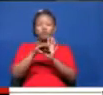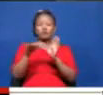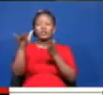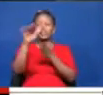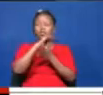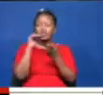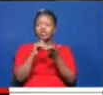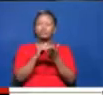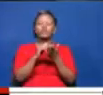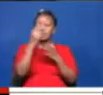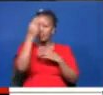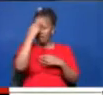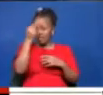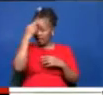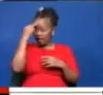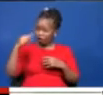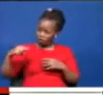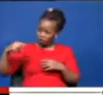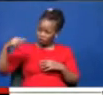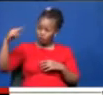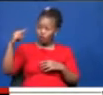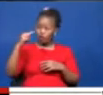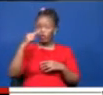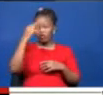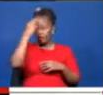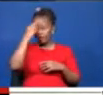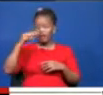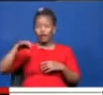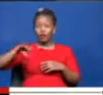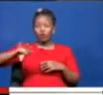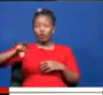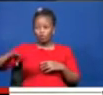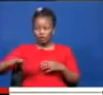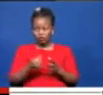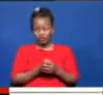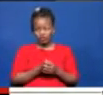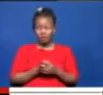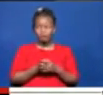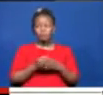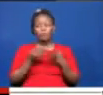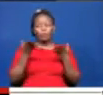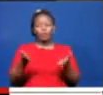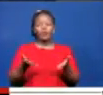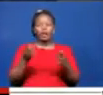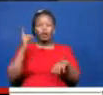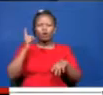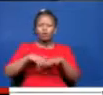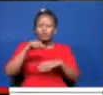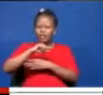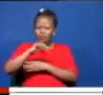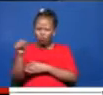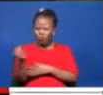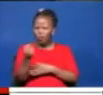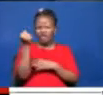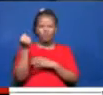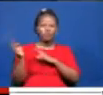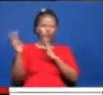hapa kwenye kaunti hii ya Narok. Kwa hivi sasa nilipoamka, tunaona hali ya anga iko